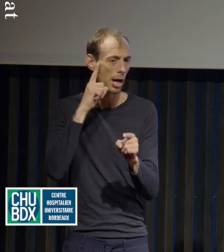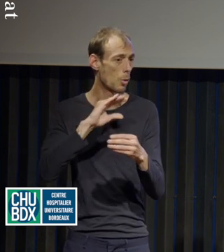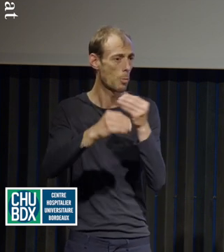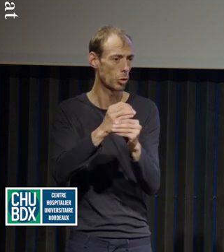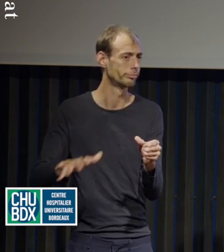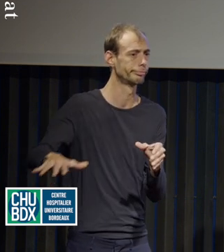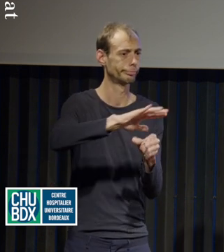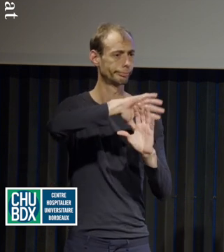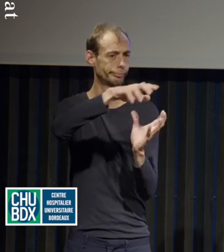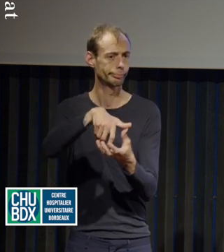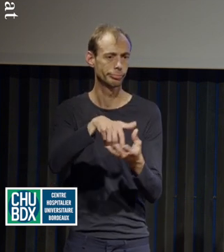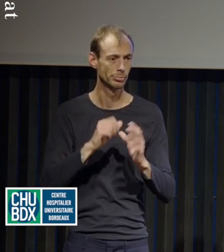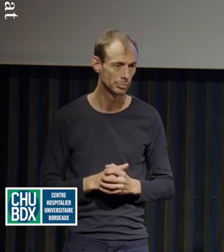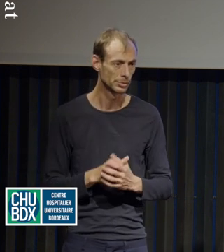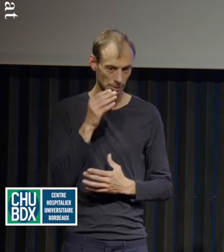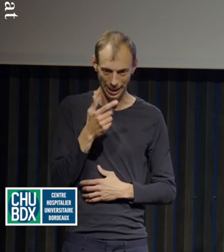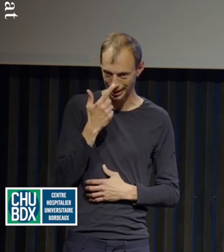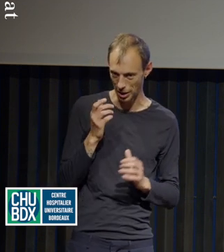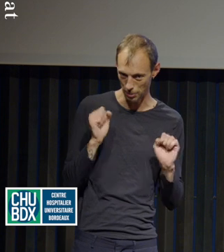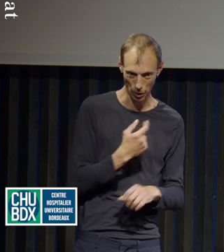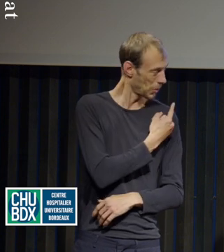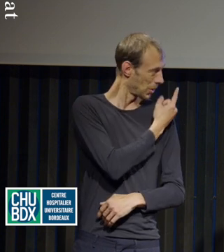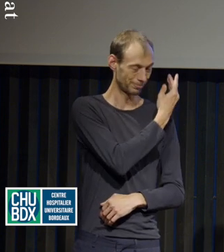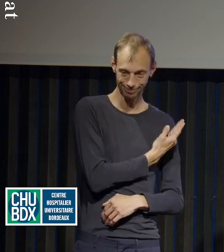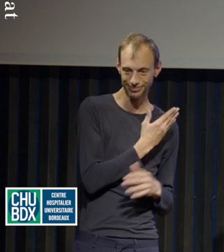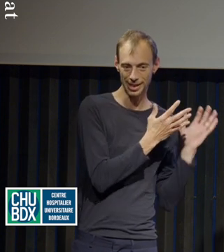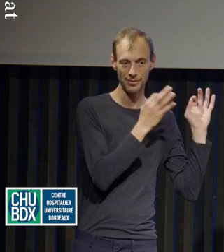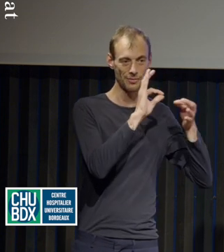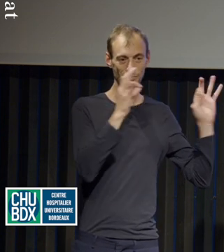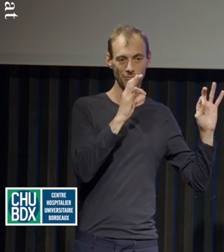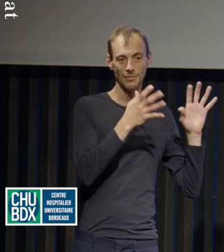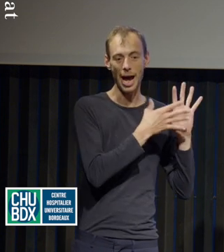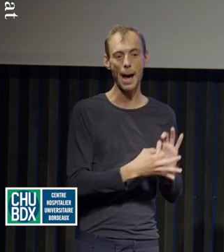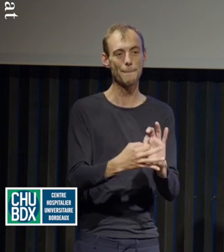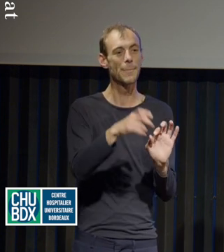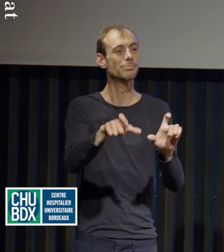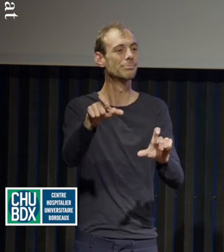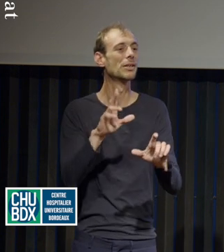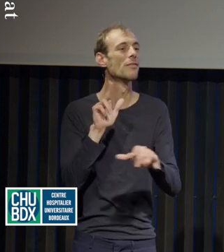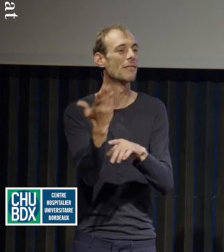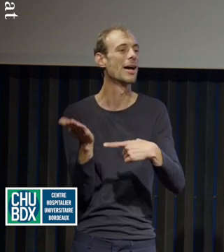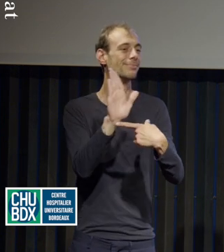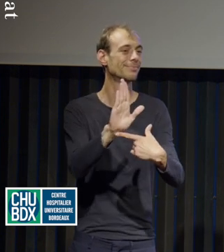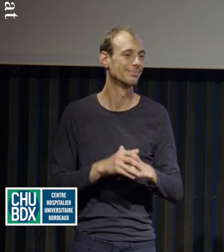communications des orateurs suivants, le professeur Fatsias et le professeur Gaïa. Je vous remercie de votre attention.